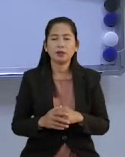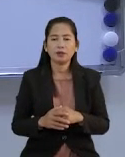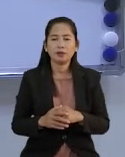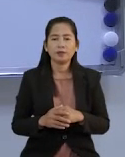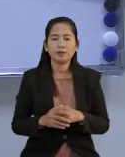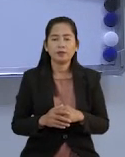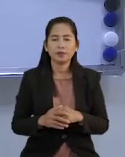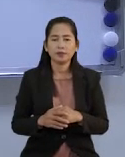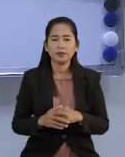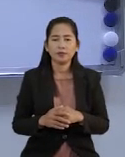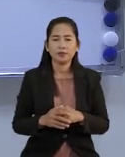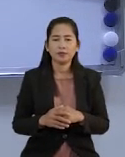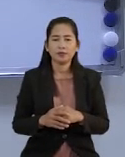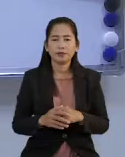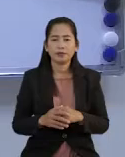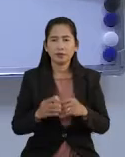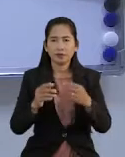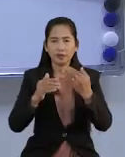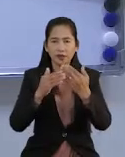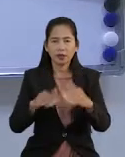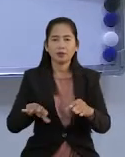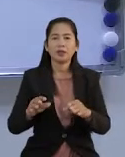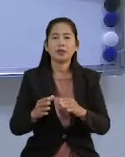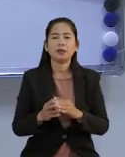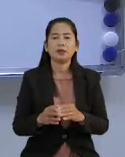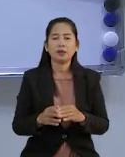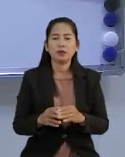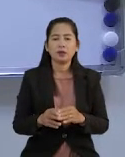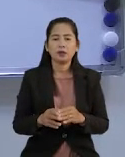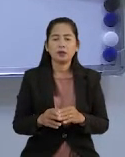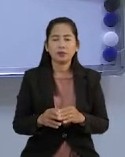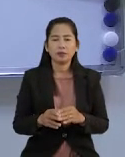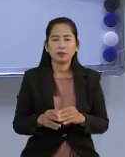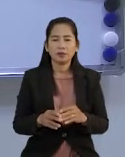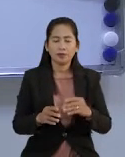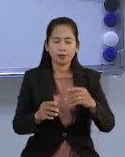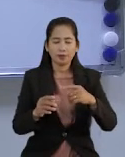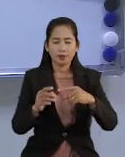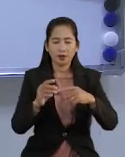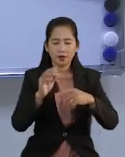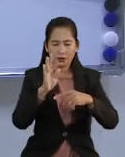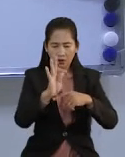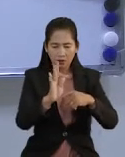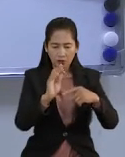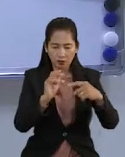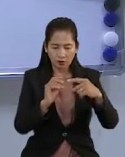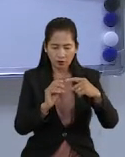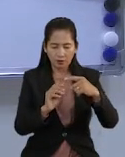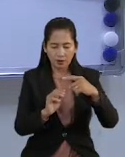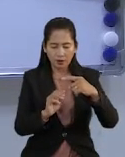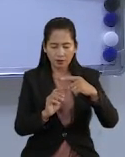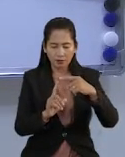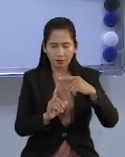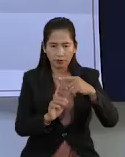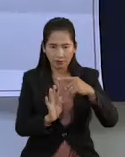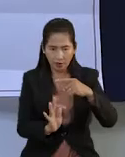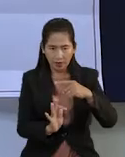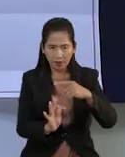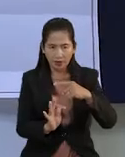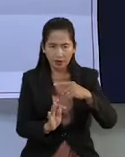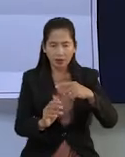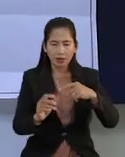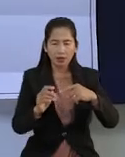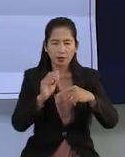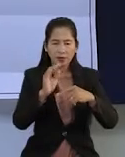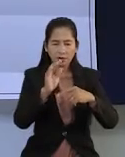mà đòn. Đó. Chạy nâng màn. Chẳng con mơ phía dọc nâng phía bày. Phía dọc miền lệch bốn. Thì bài miền lệ